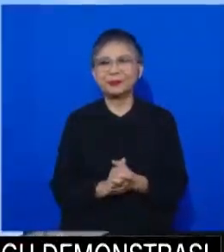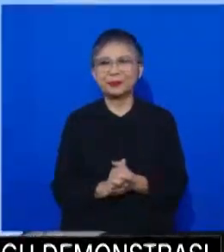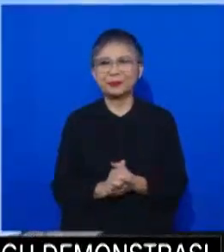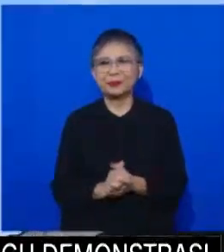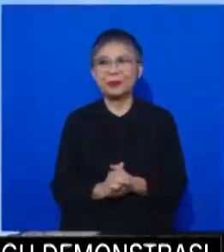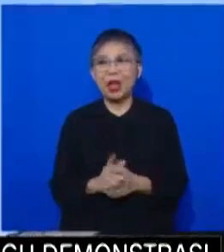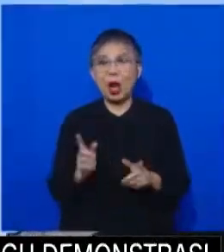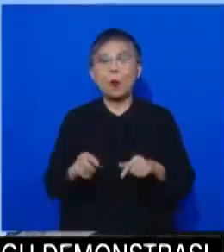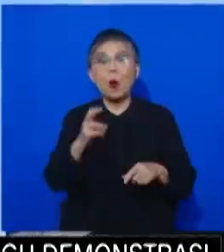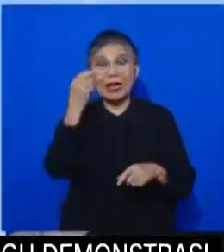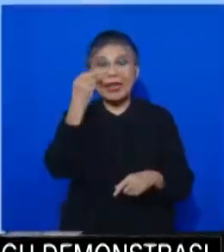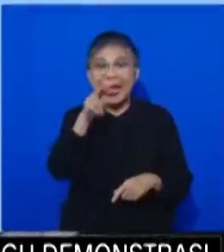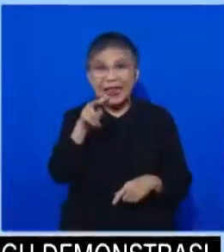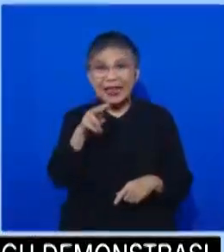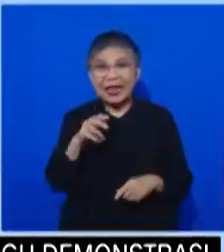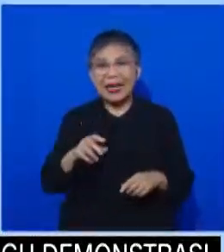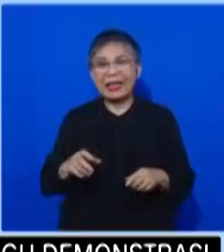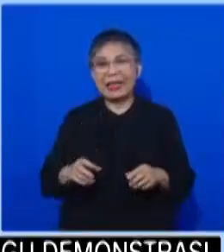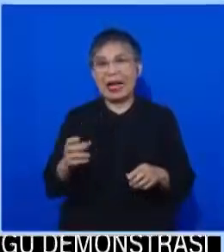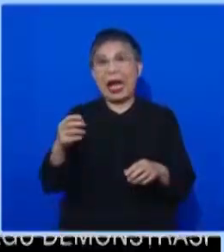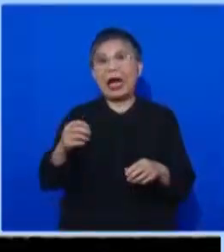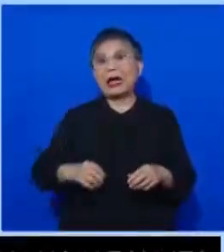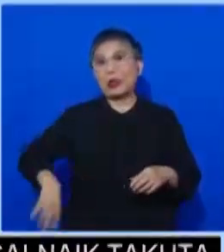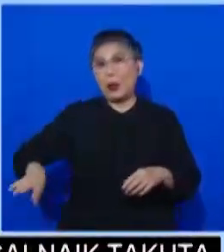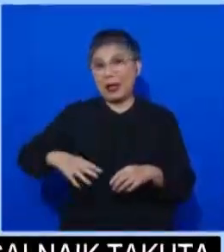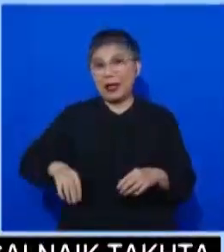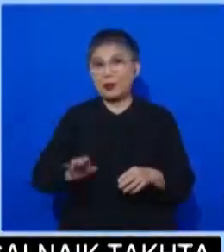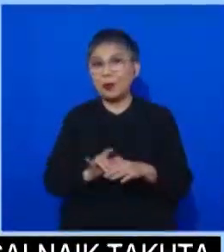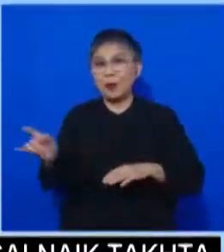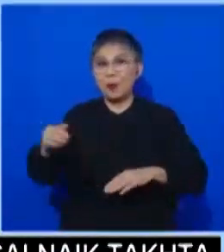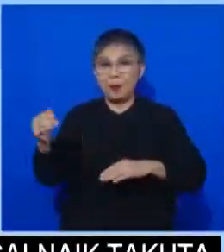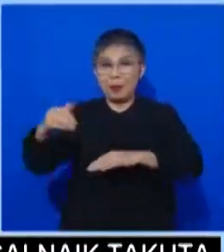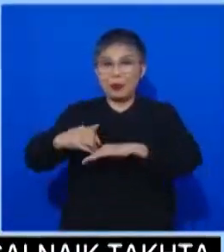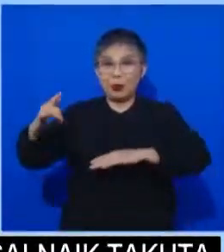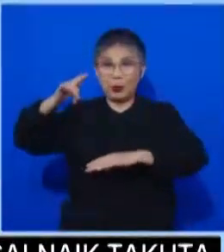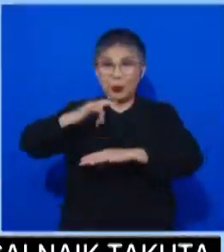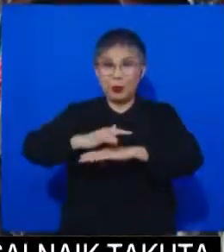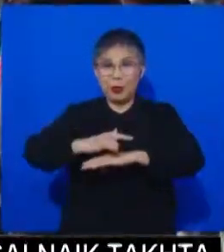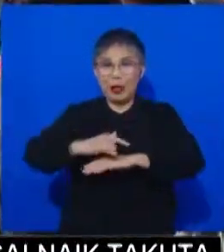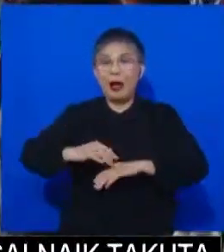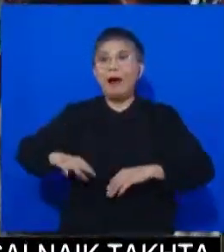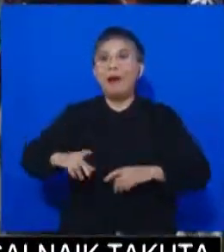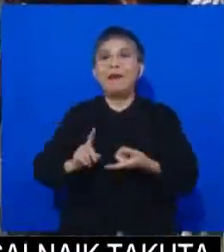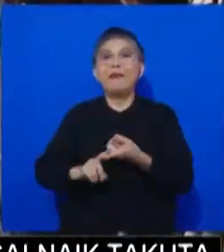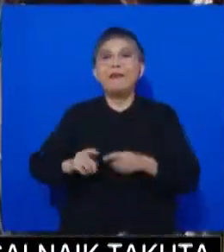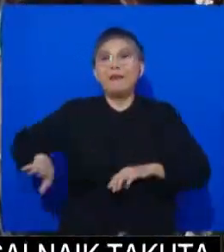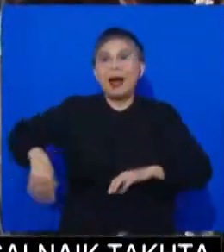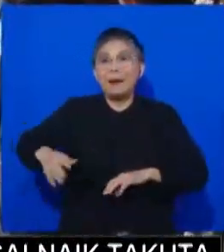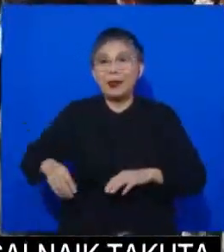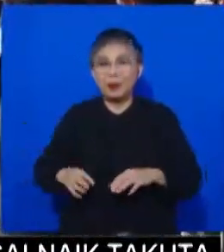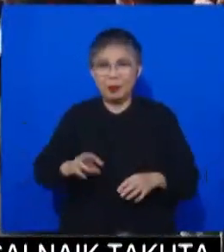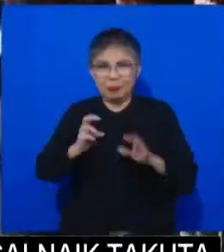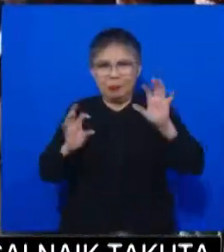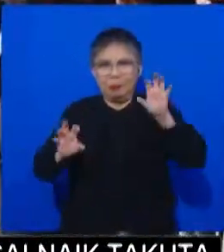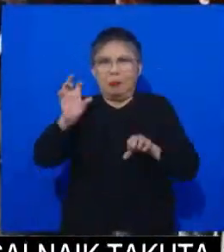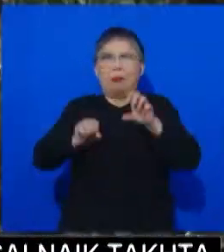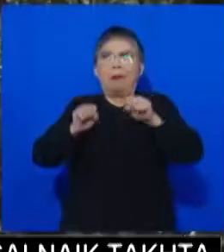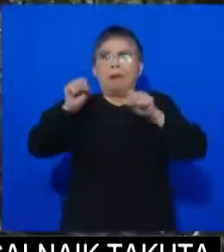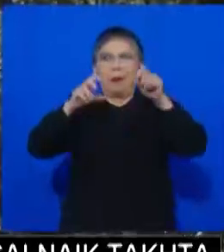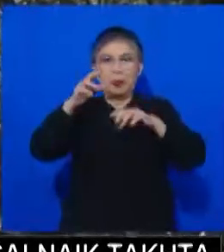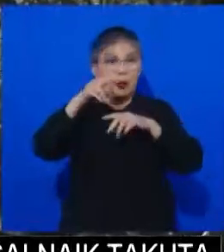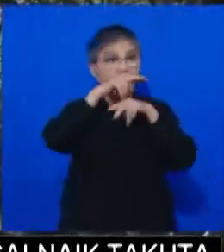Demi bisa melihat anggota keluarga yang berangkat haji masuk pesawat, sejumlah warga memanjat pohon di dekat landasan Bandara Internasional Lombok Kamis